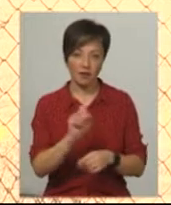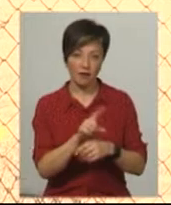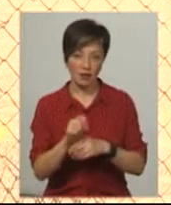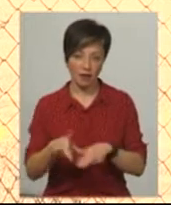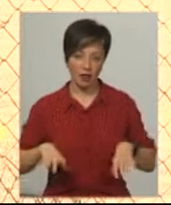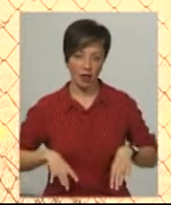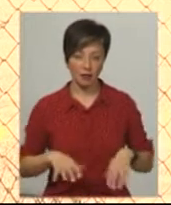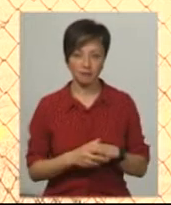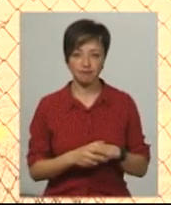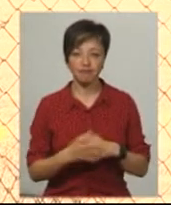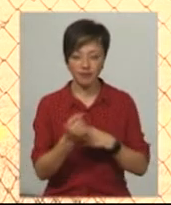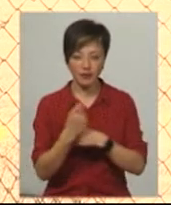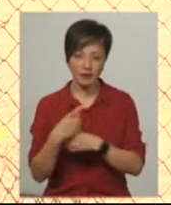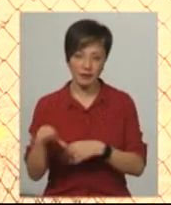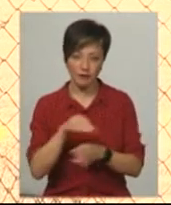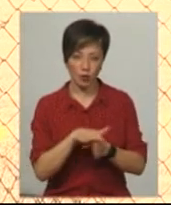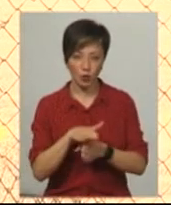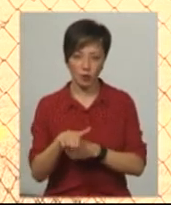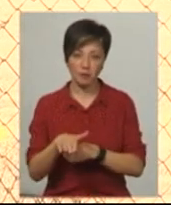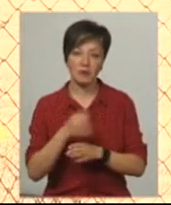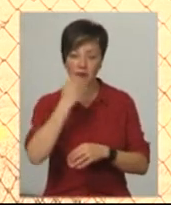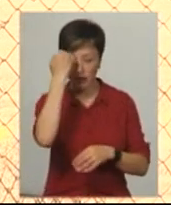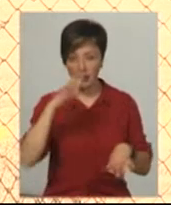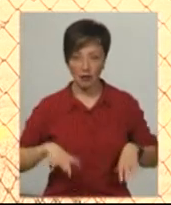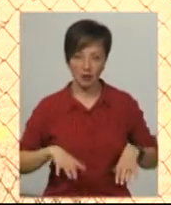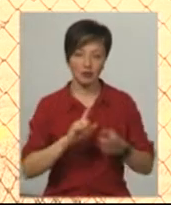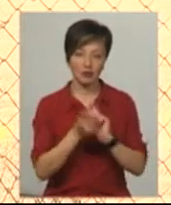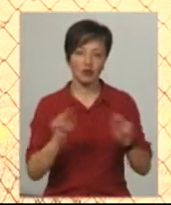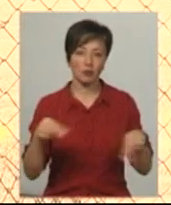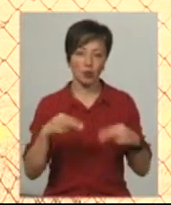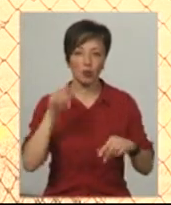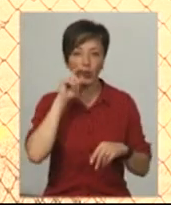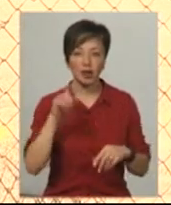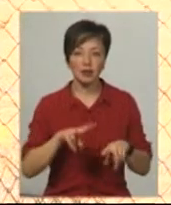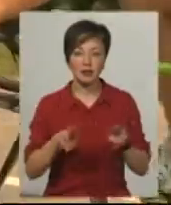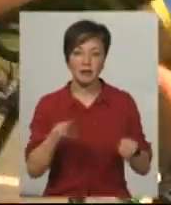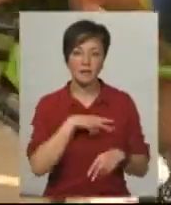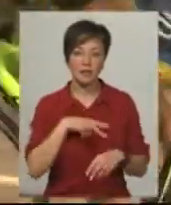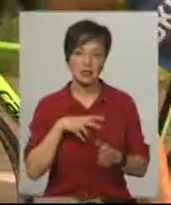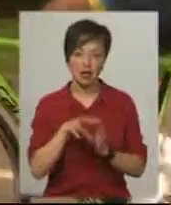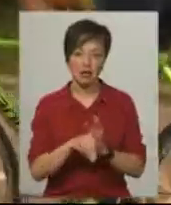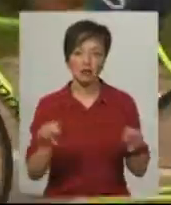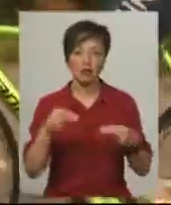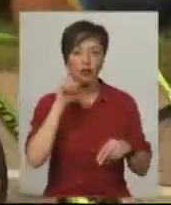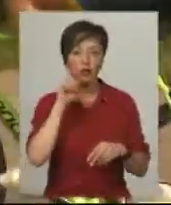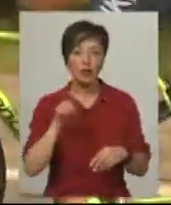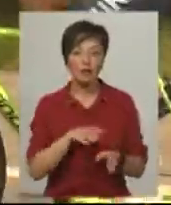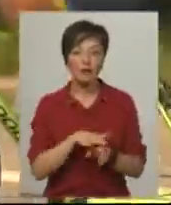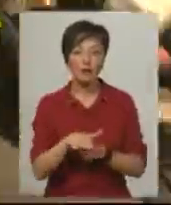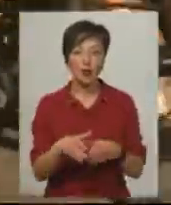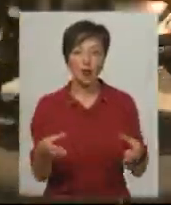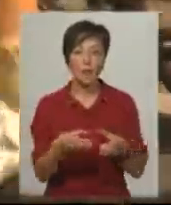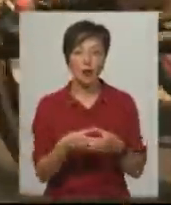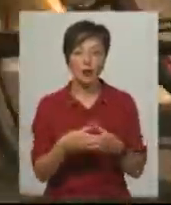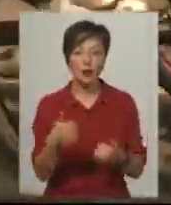вказівки. Завдяки йому ми чемпіони України і так само призери. На чемпіонаті України відбудеться